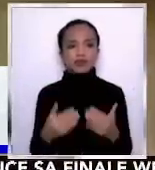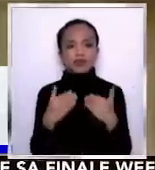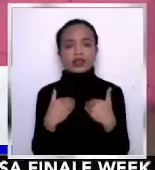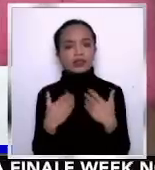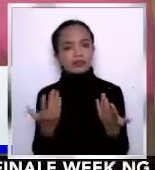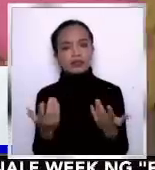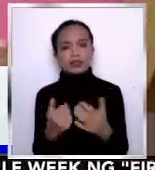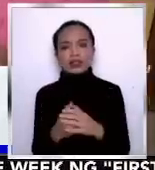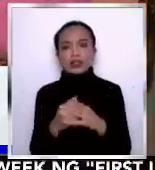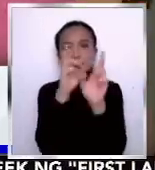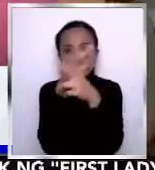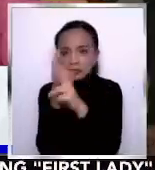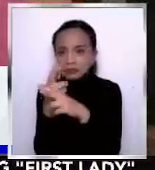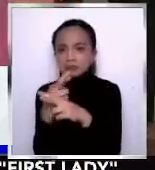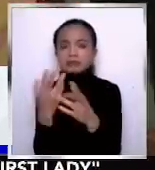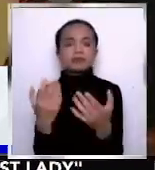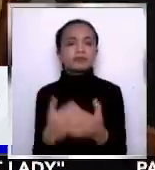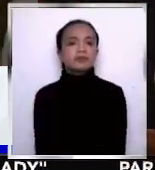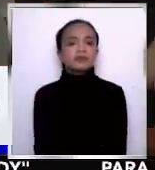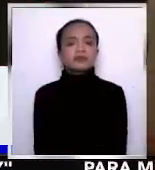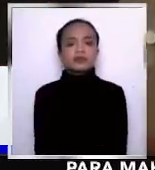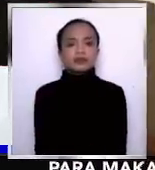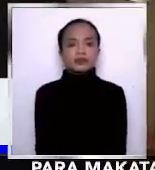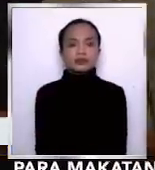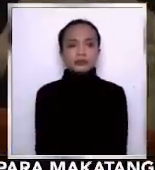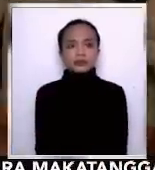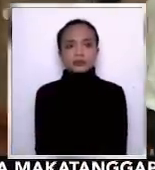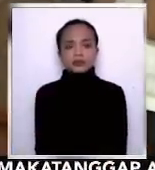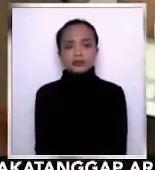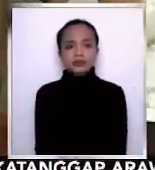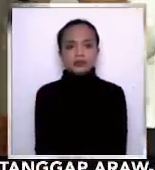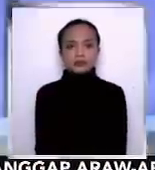nagpapa-repaint. Sa Nima Refra, Nakatutok, 24 Oras.